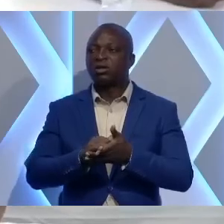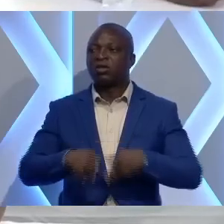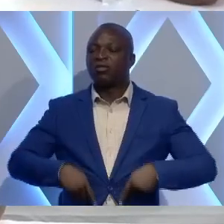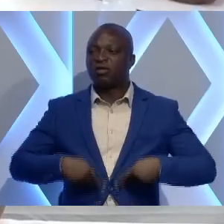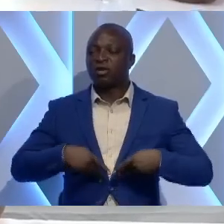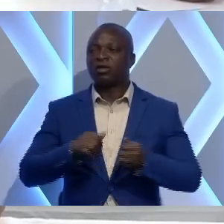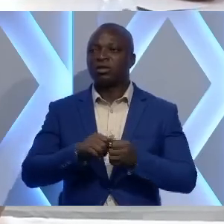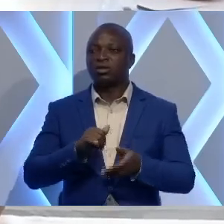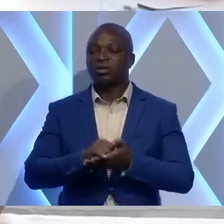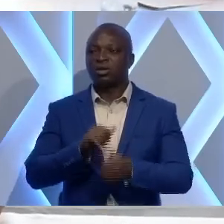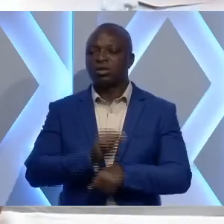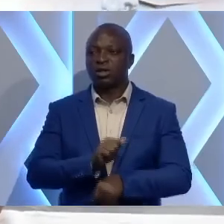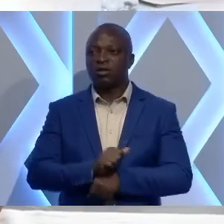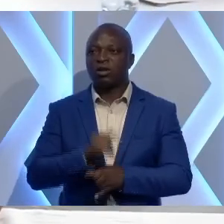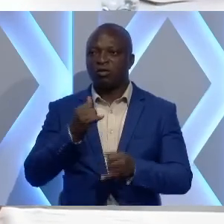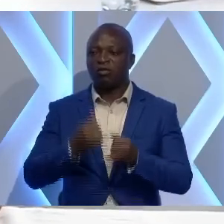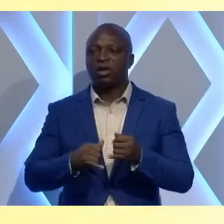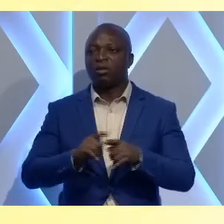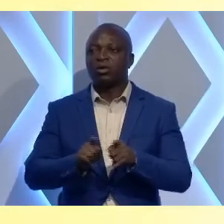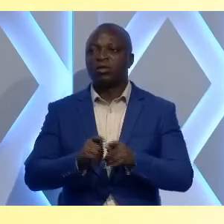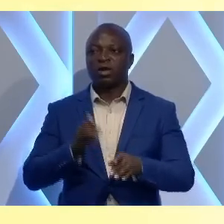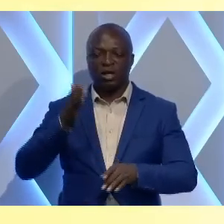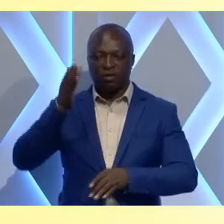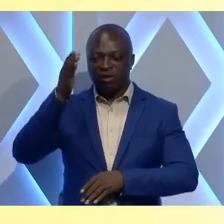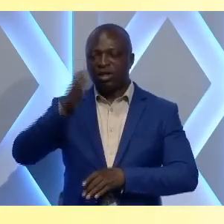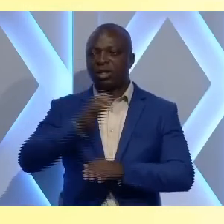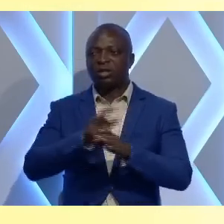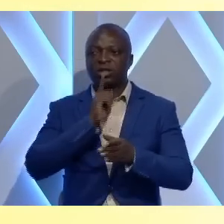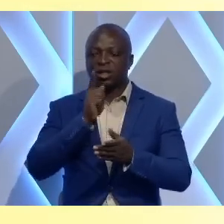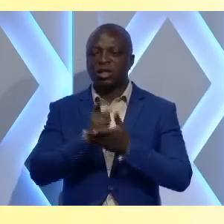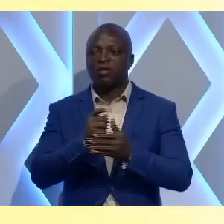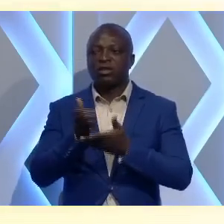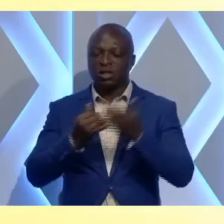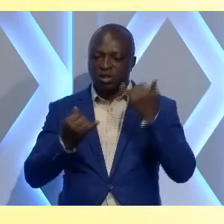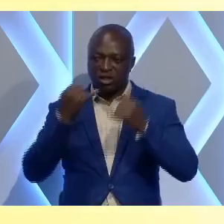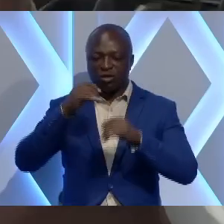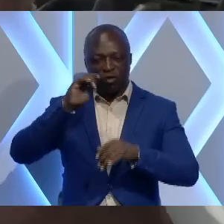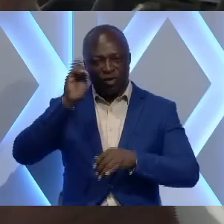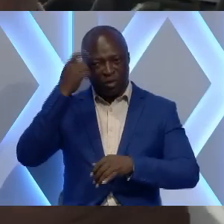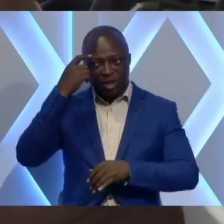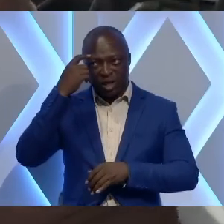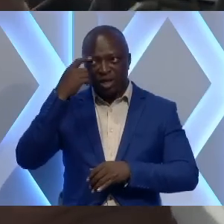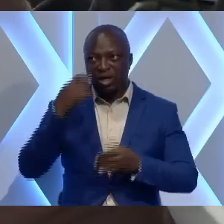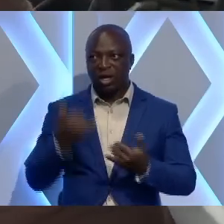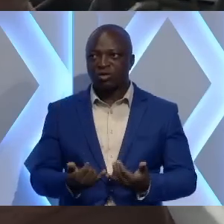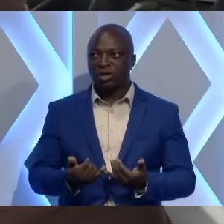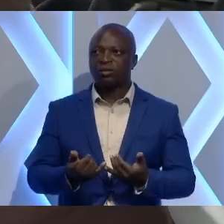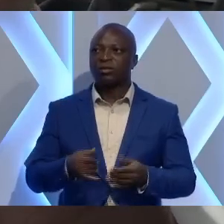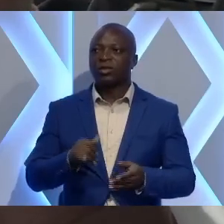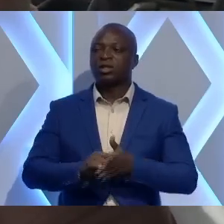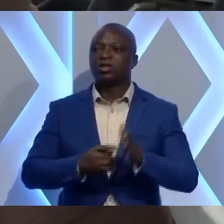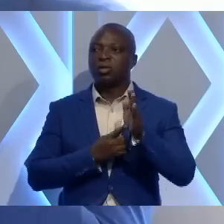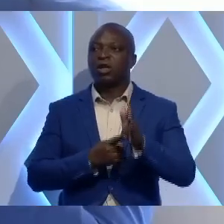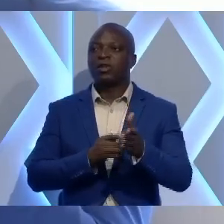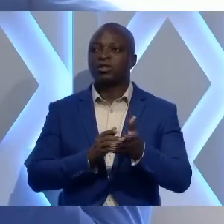pas équivaloir à une fin en soi, ni à un avenir incertain, est au cœur des initiatives gouvernementales actuelles. Cela se